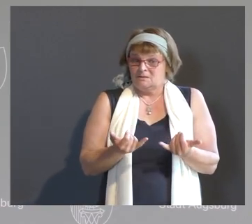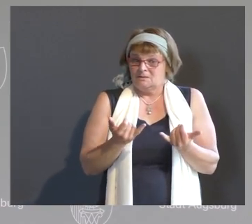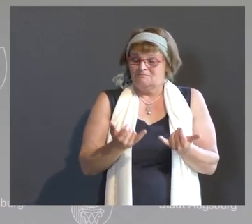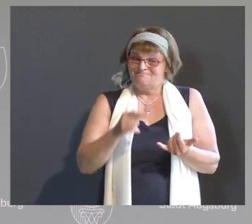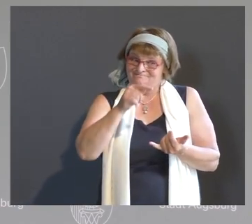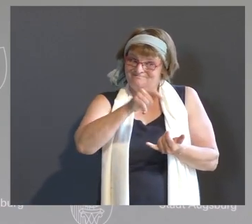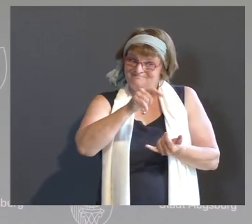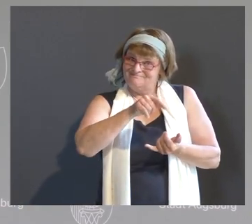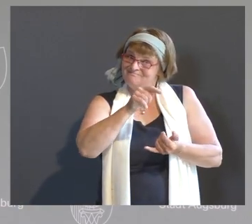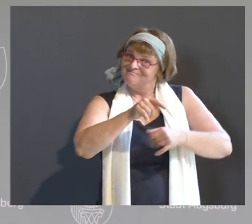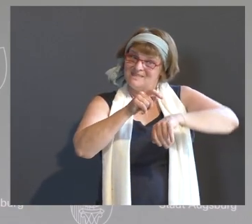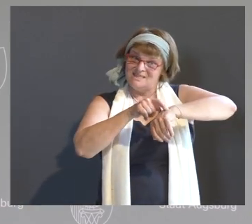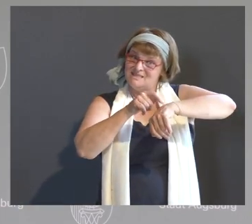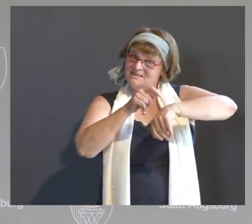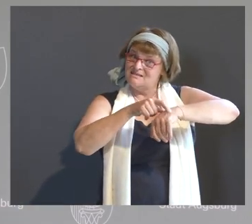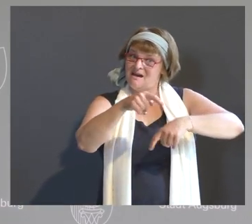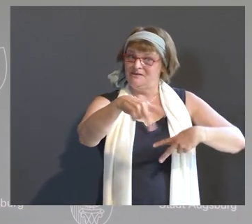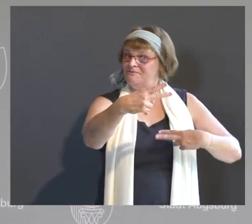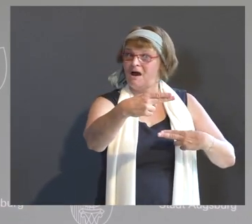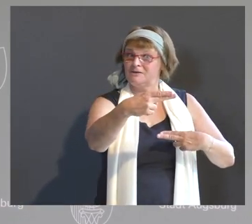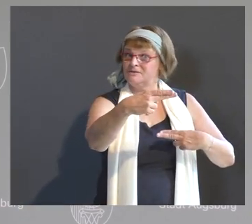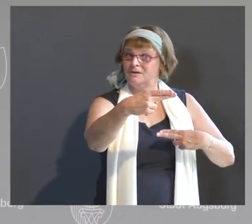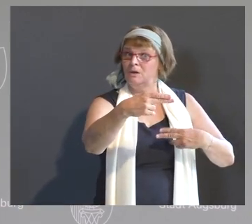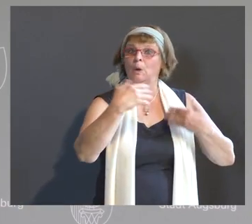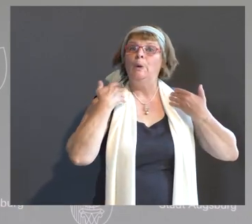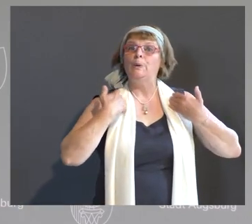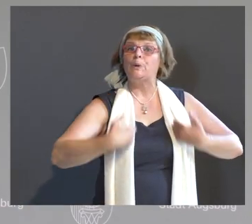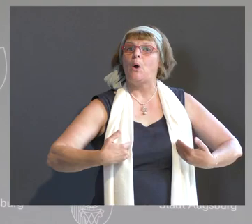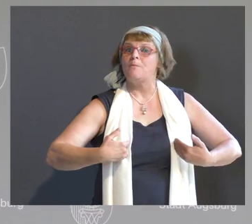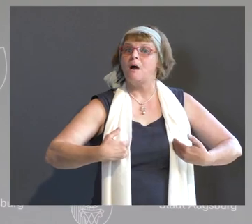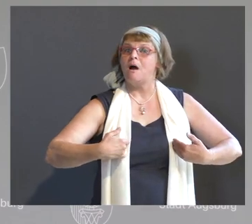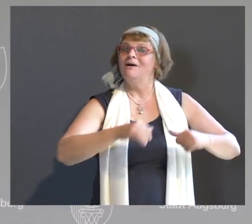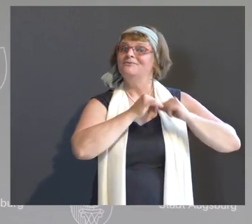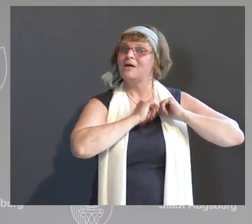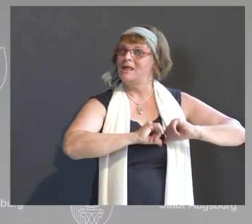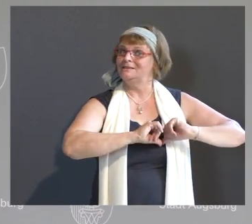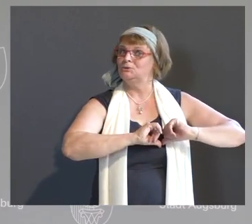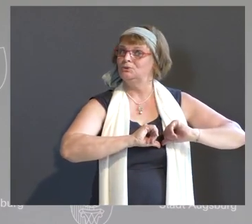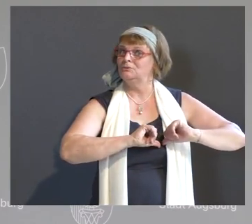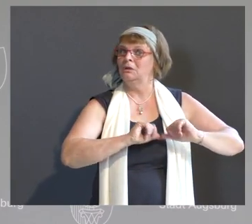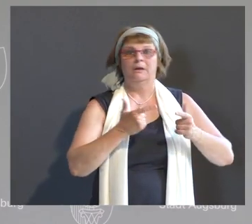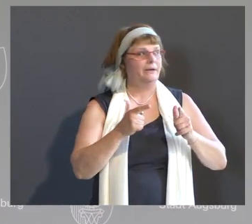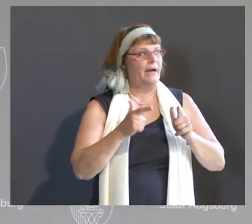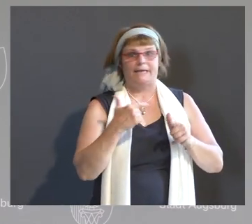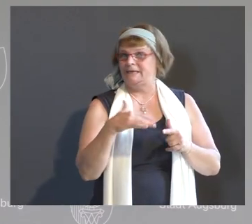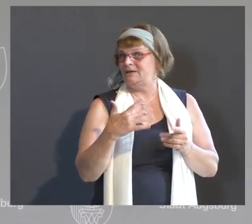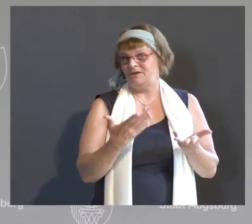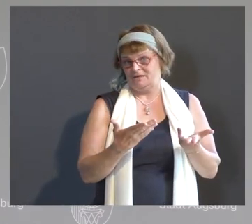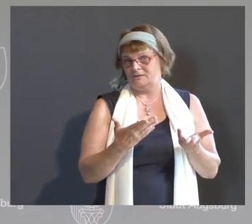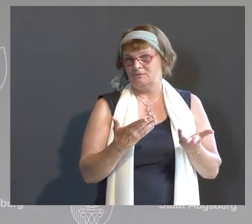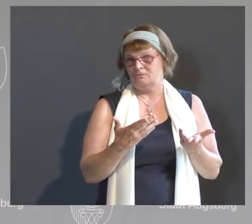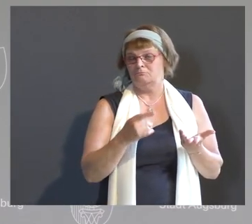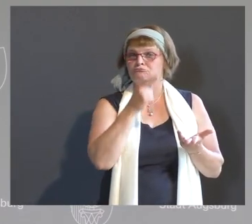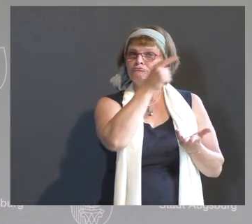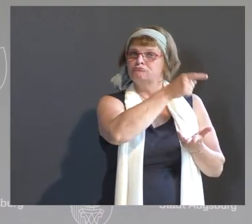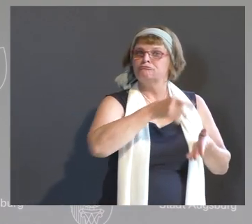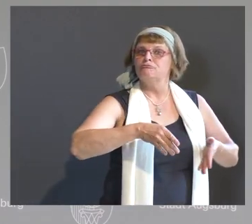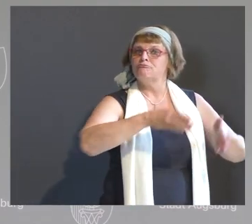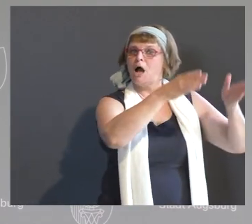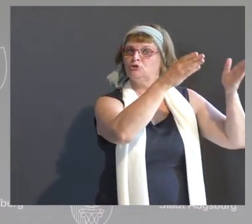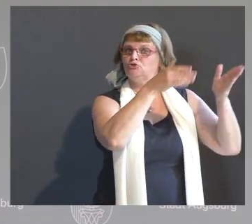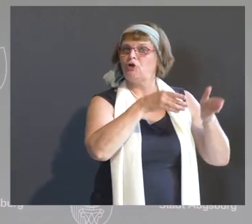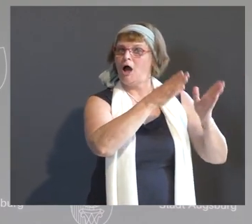eine Körperverletzung zu verzeichnen gehabt, die war am Herkulesbrunnen im Bereich der Katharinengasse. Es war eigentlich eine ganz normale